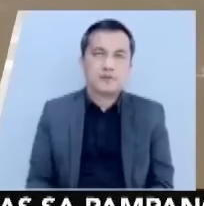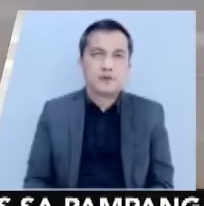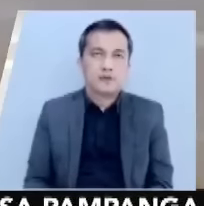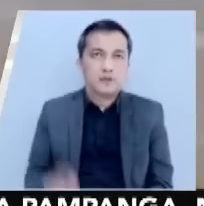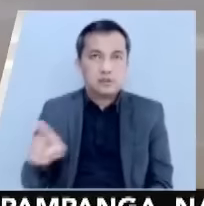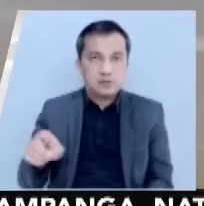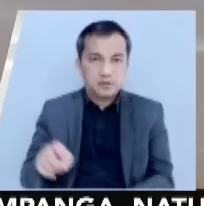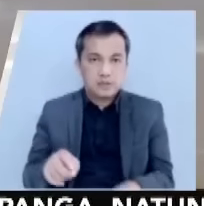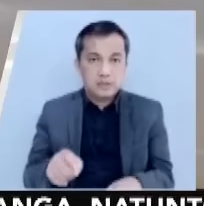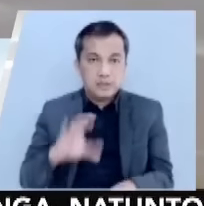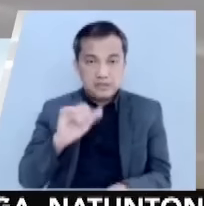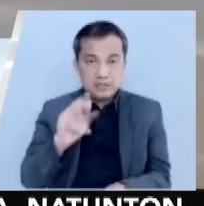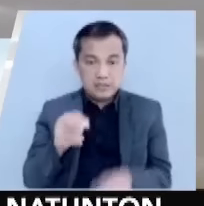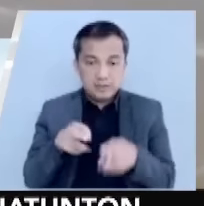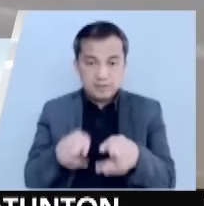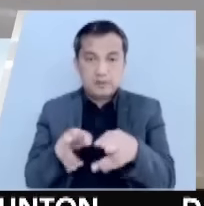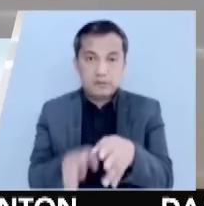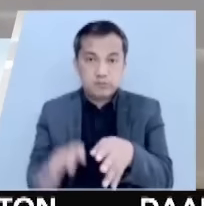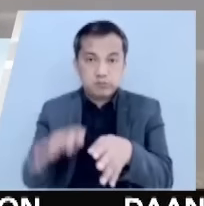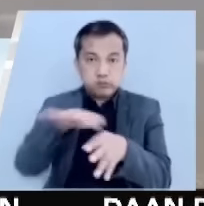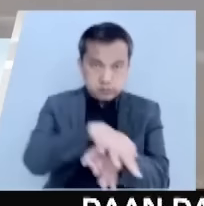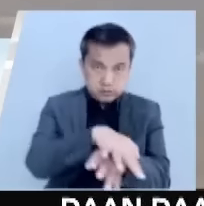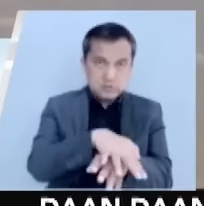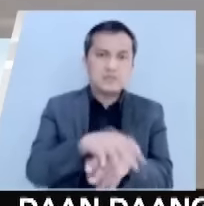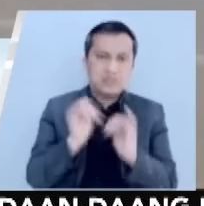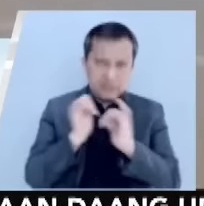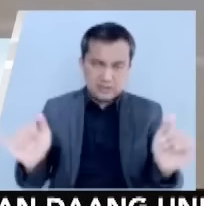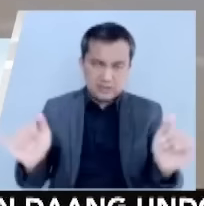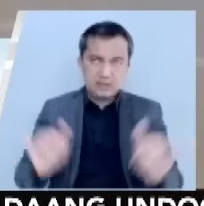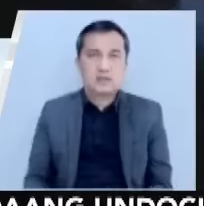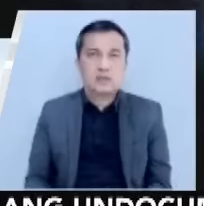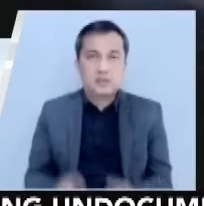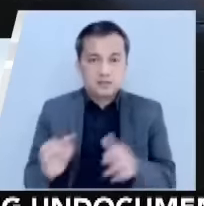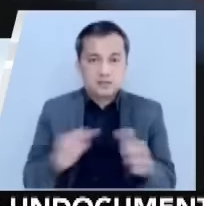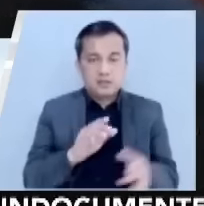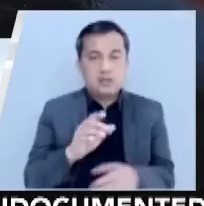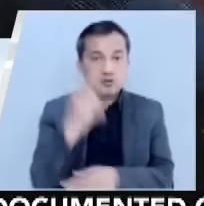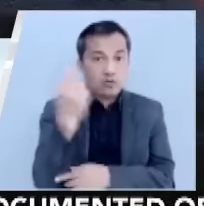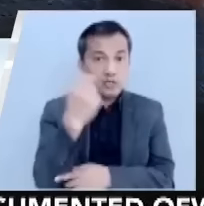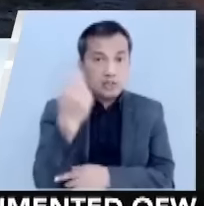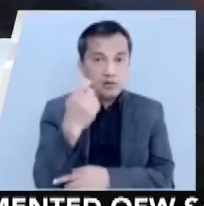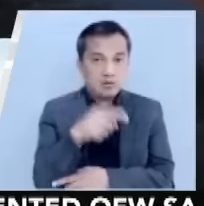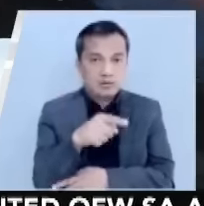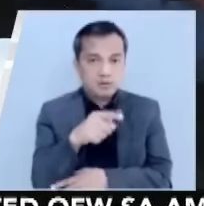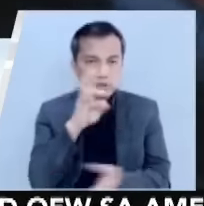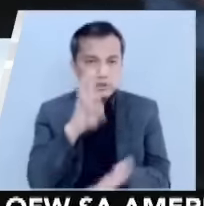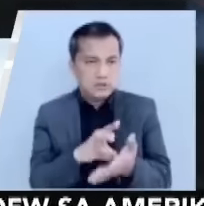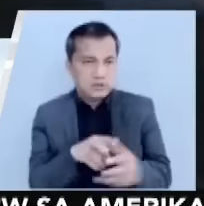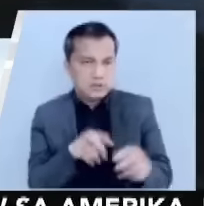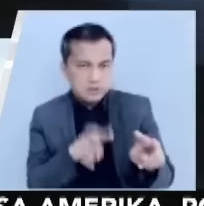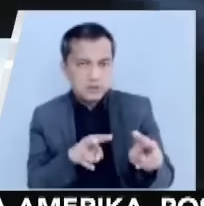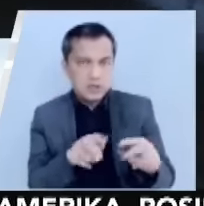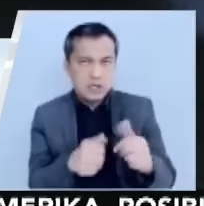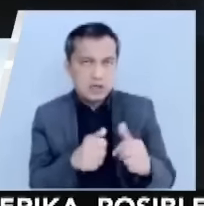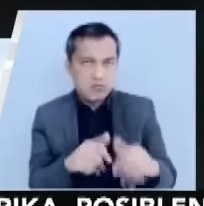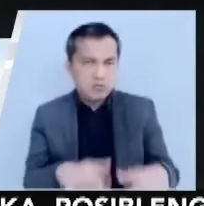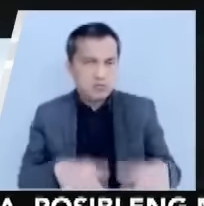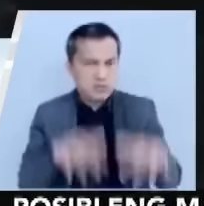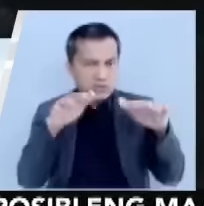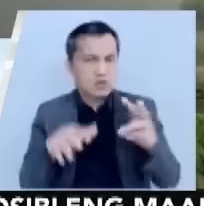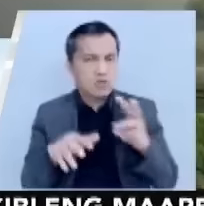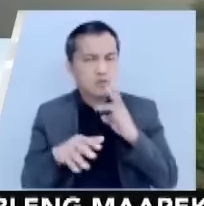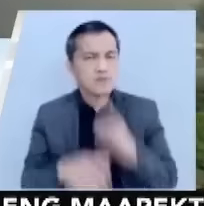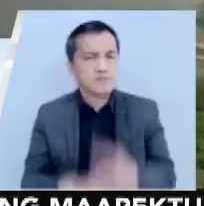River. Sa bahagi naman ng Bunton Bridge sa lungsod ng Tuguegarao, kita kung gaano pa kataas ang tubig. Hanggang ngayon